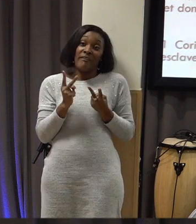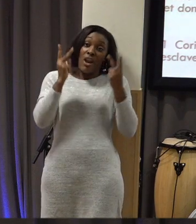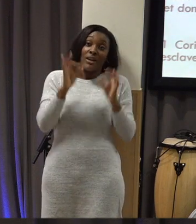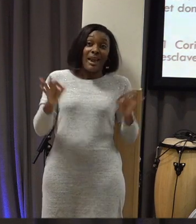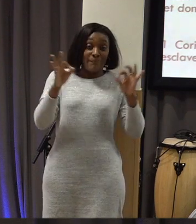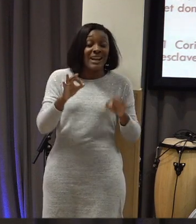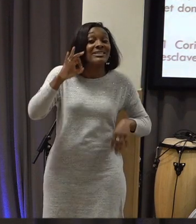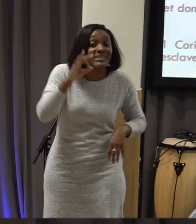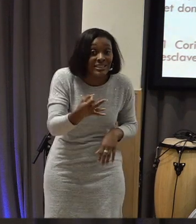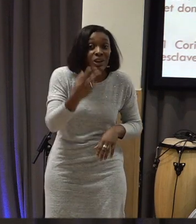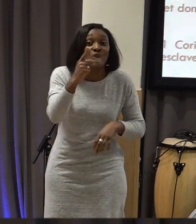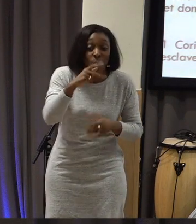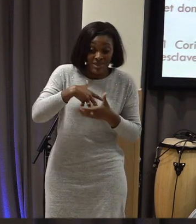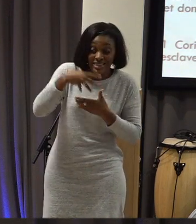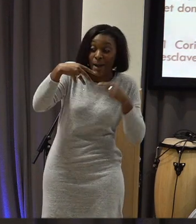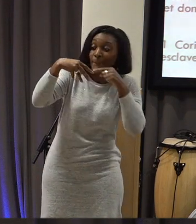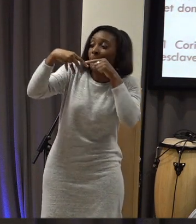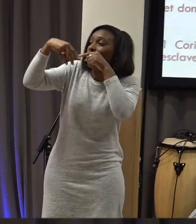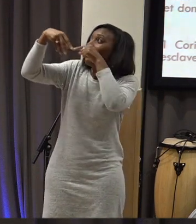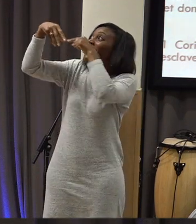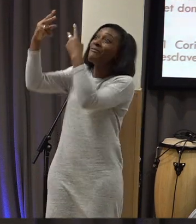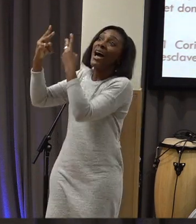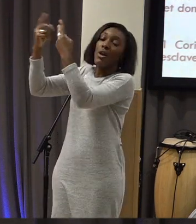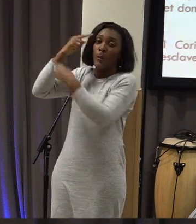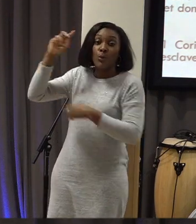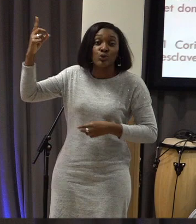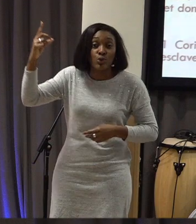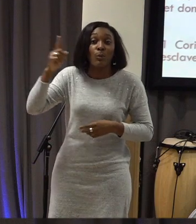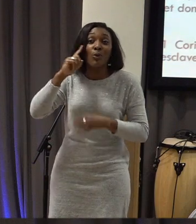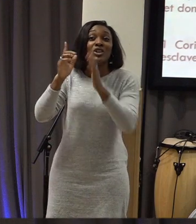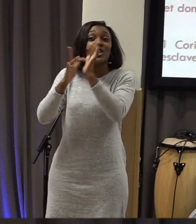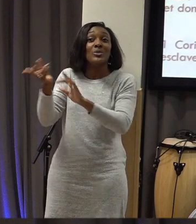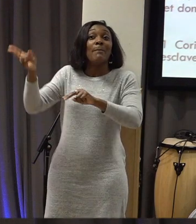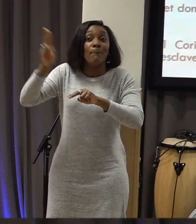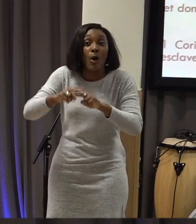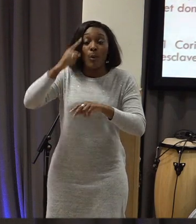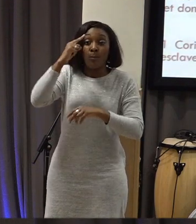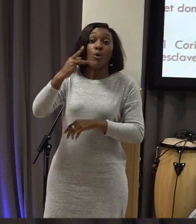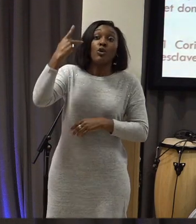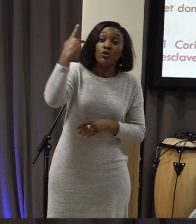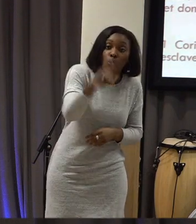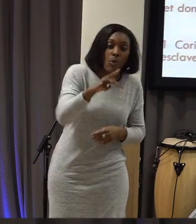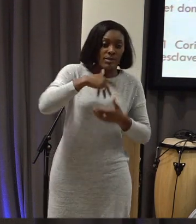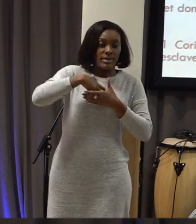ton âme a de la valeur aux yeux de Dieu parce qu'il a donné Jésus-Christ pour cela.